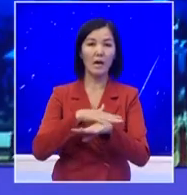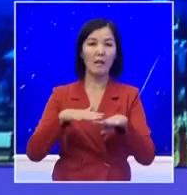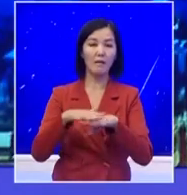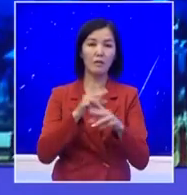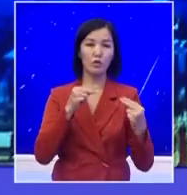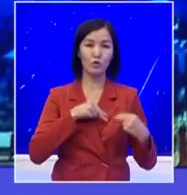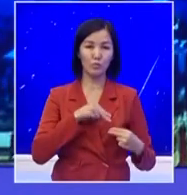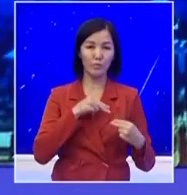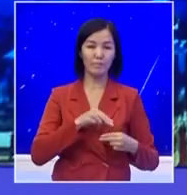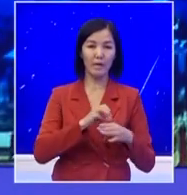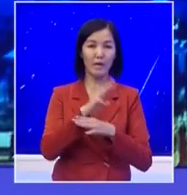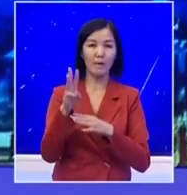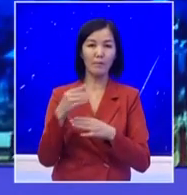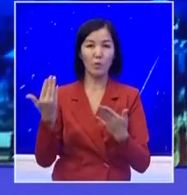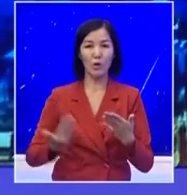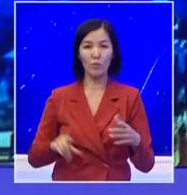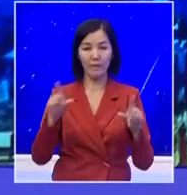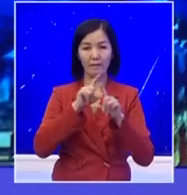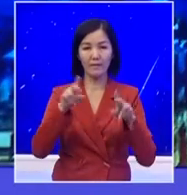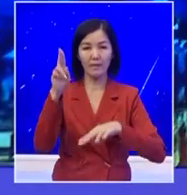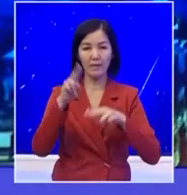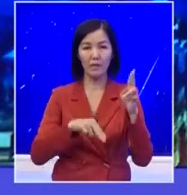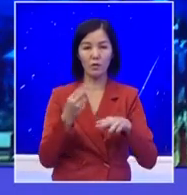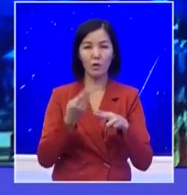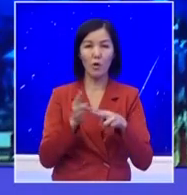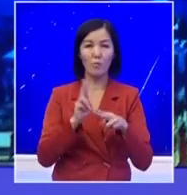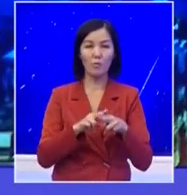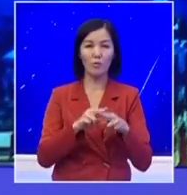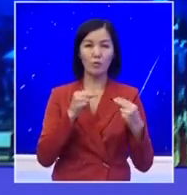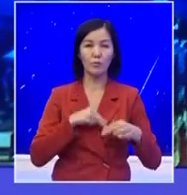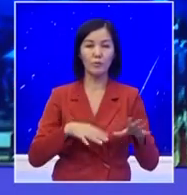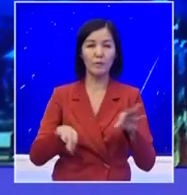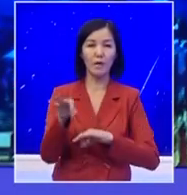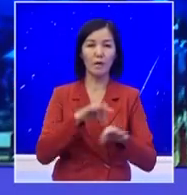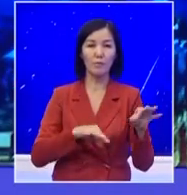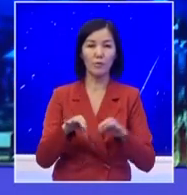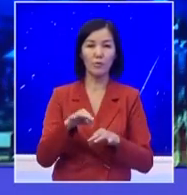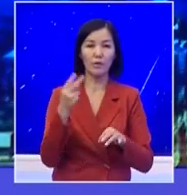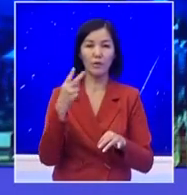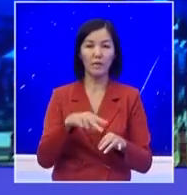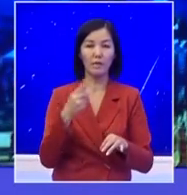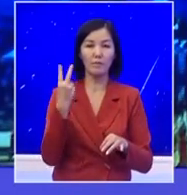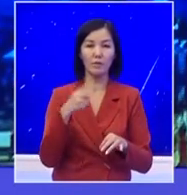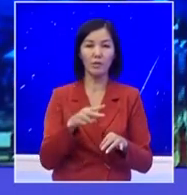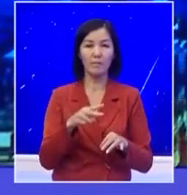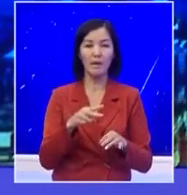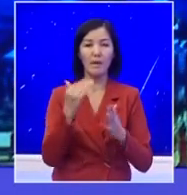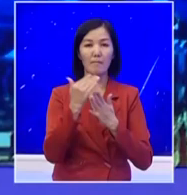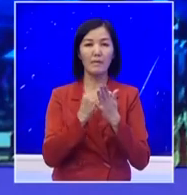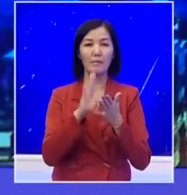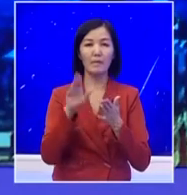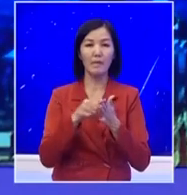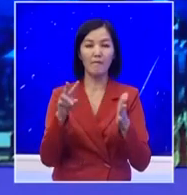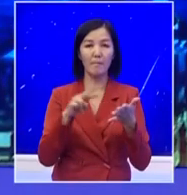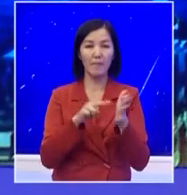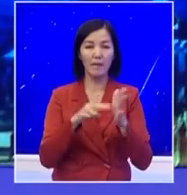Халықты жұмыспен қамту және әлеуметтік нысандар салу бұл жұмыспен қамтудың жол картасы 2020 бағдарламасының негізгі міндеттері.